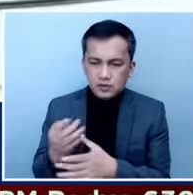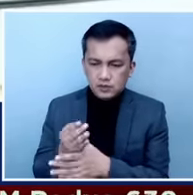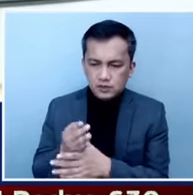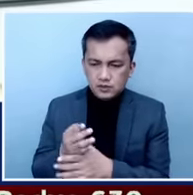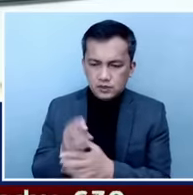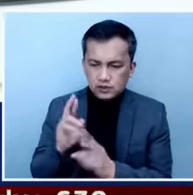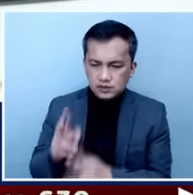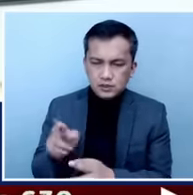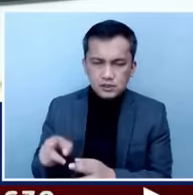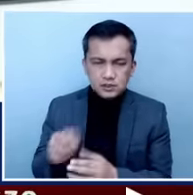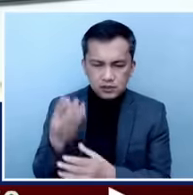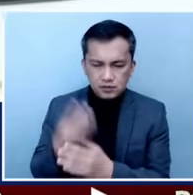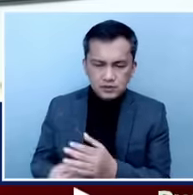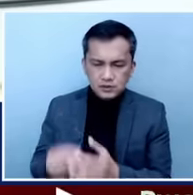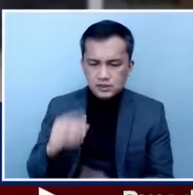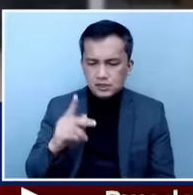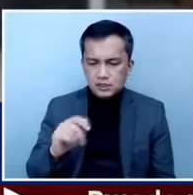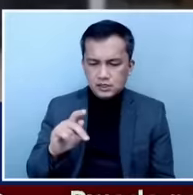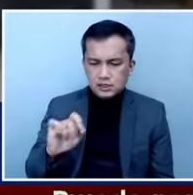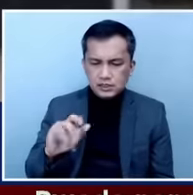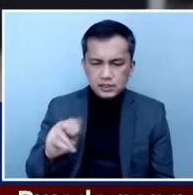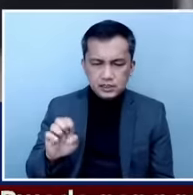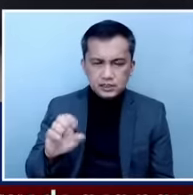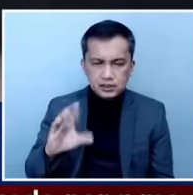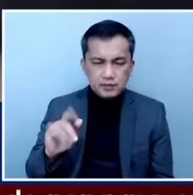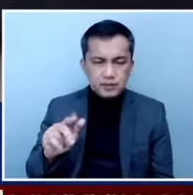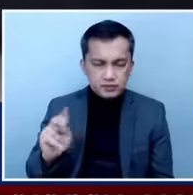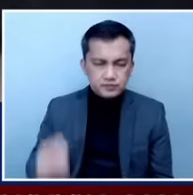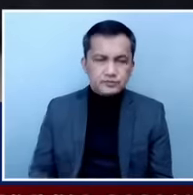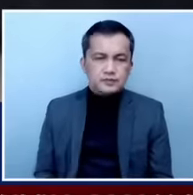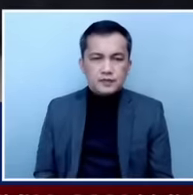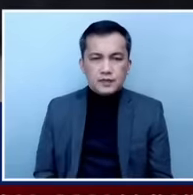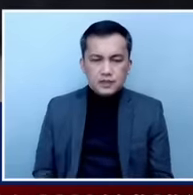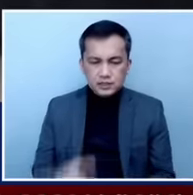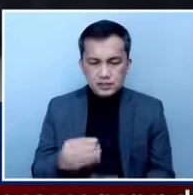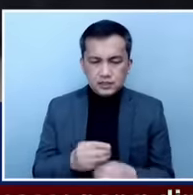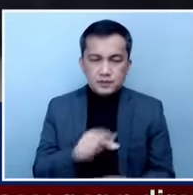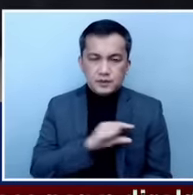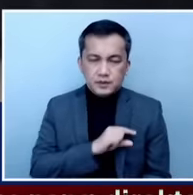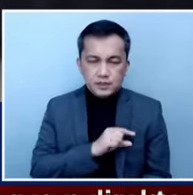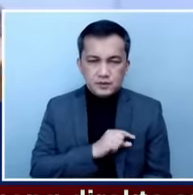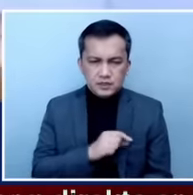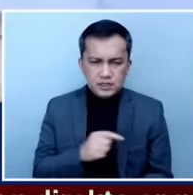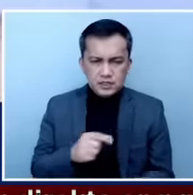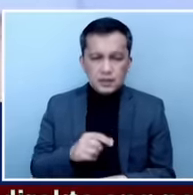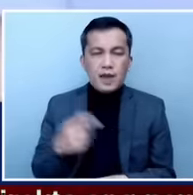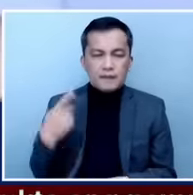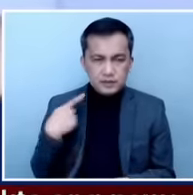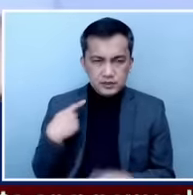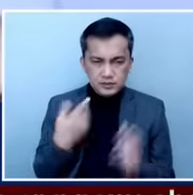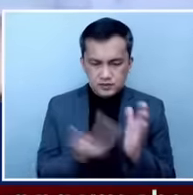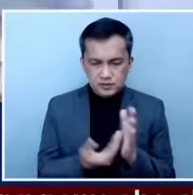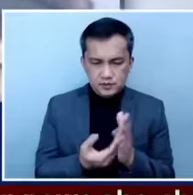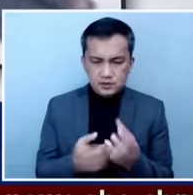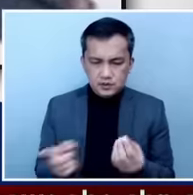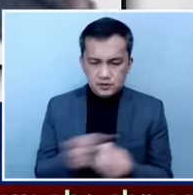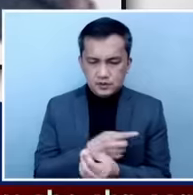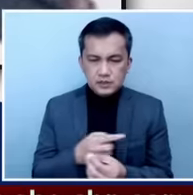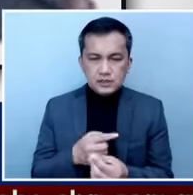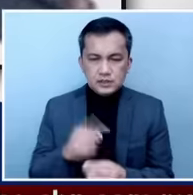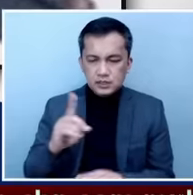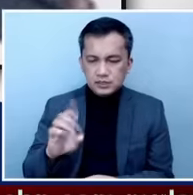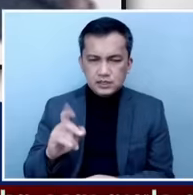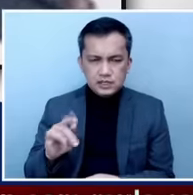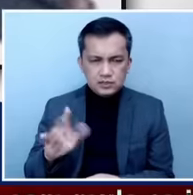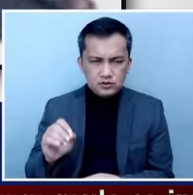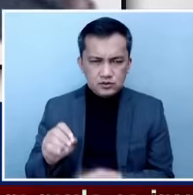the missing Catherine Camilon. Dagdag ng PNP, sapat ang kanilang ebidensya para sibakin sa serbisyo si De Castro kahit pa